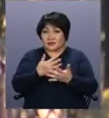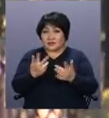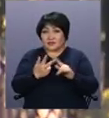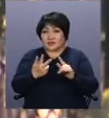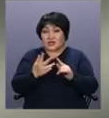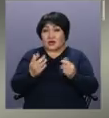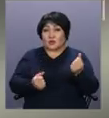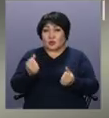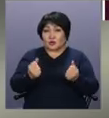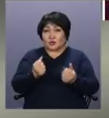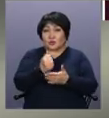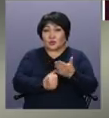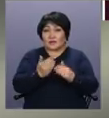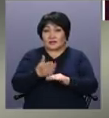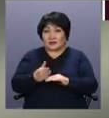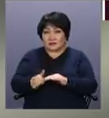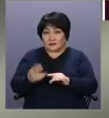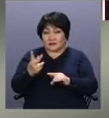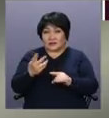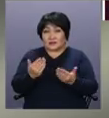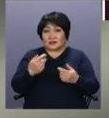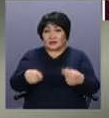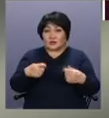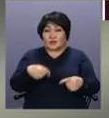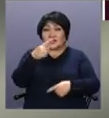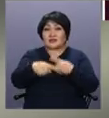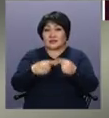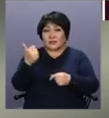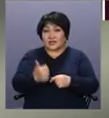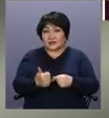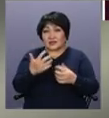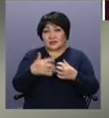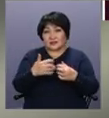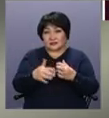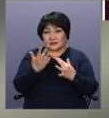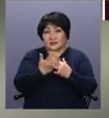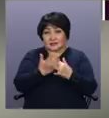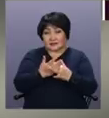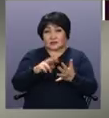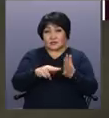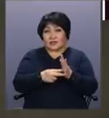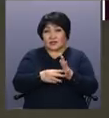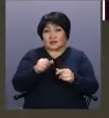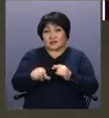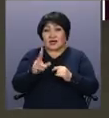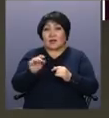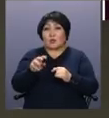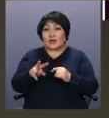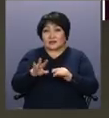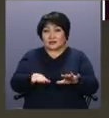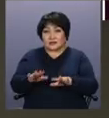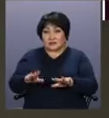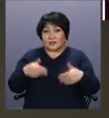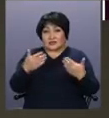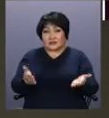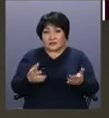құралдары. Ендігі сауда келесі аптаның ортасына жоспарланып отыр. Аукционға коммуналдық нысандар қойылған. Олардың ішінде